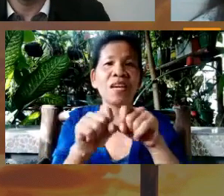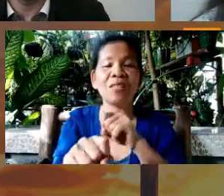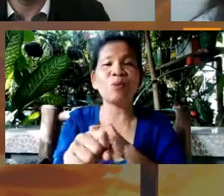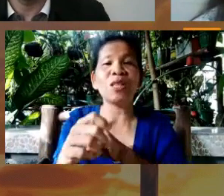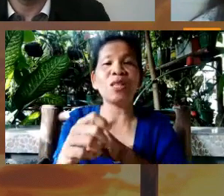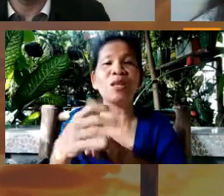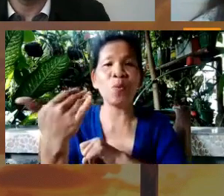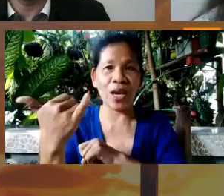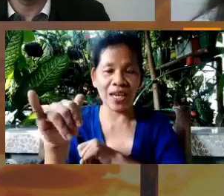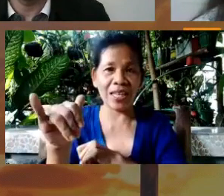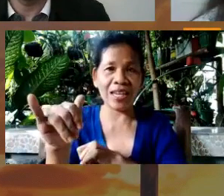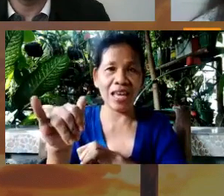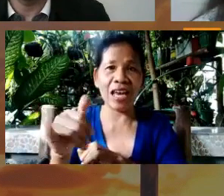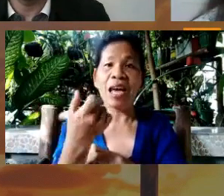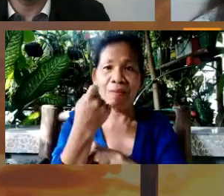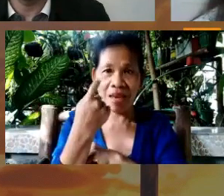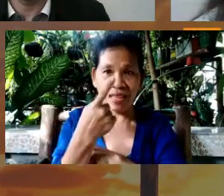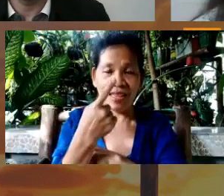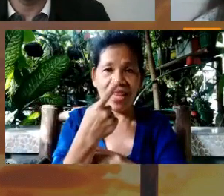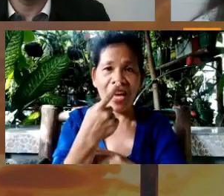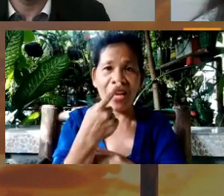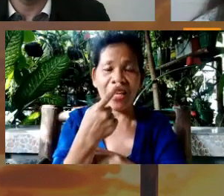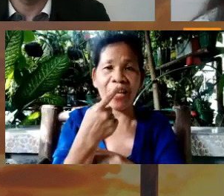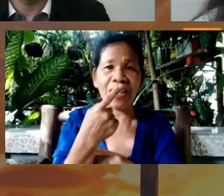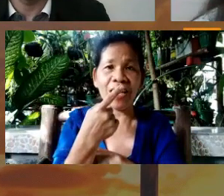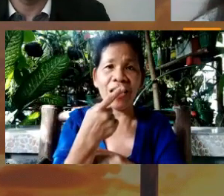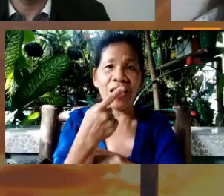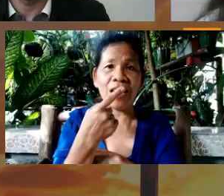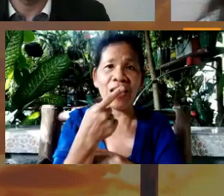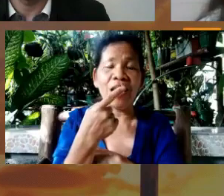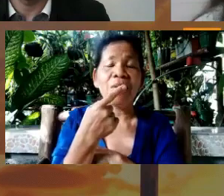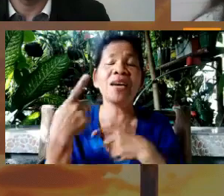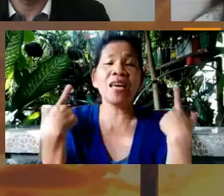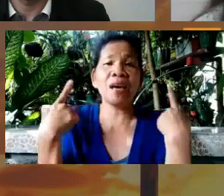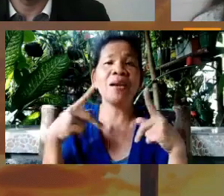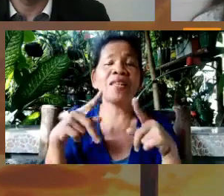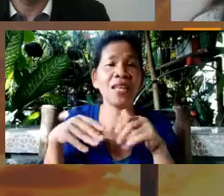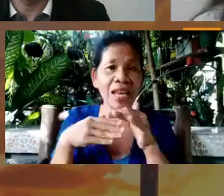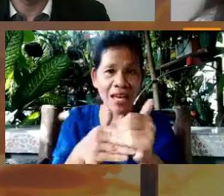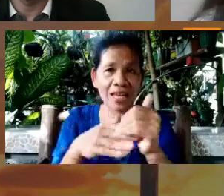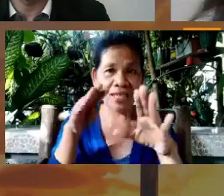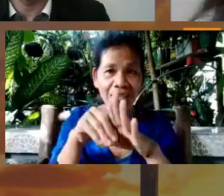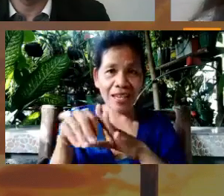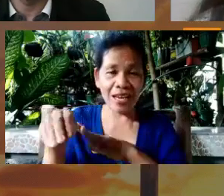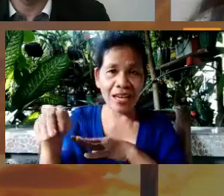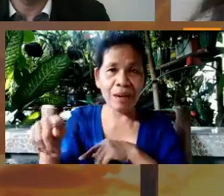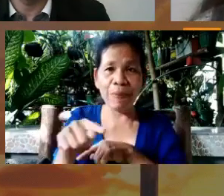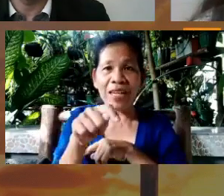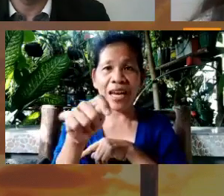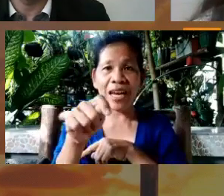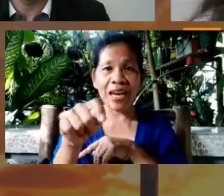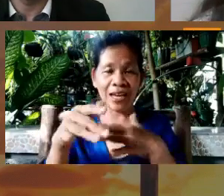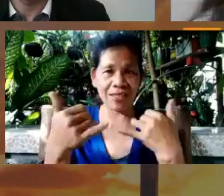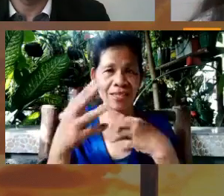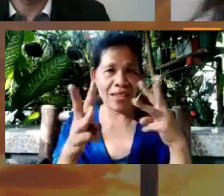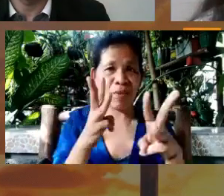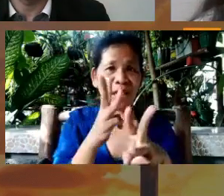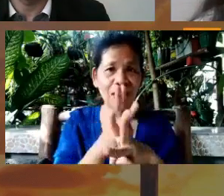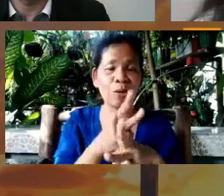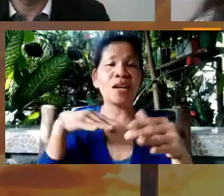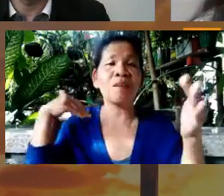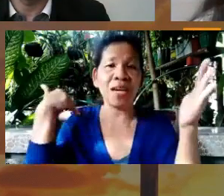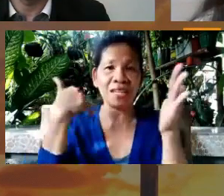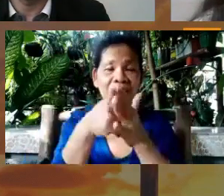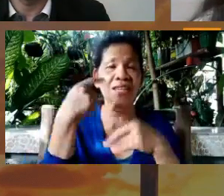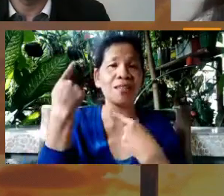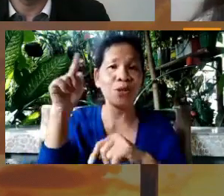deaf, upang ito din po ay kanila ding maintindihan at maging gabay din nila sa kanilang paglakad sa sanlibutan